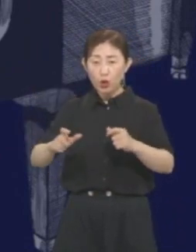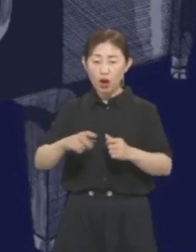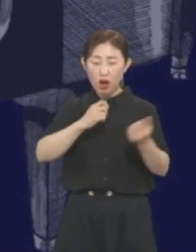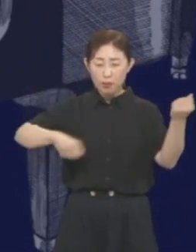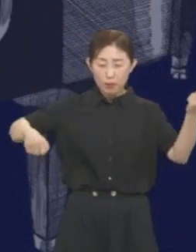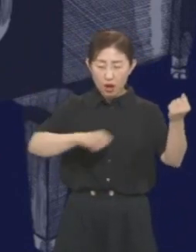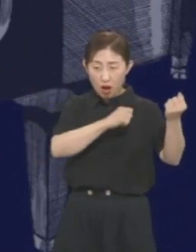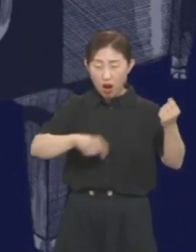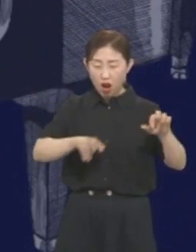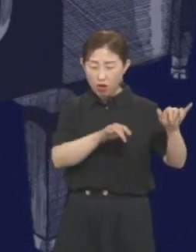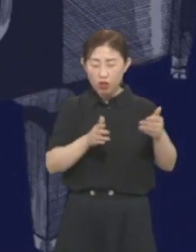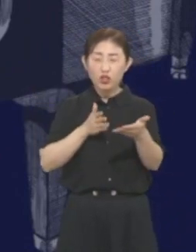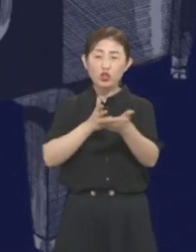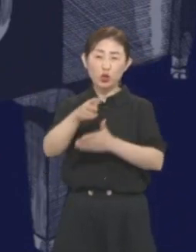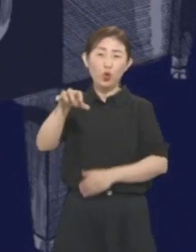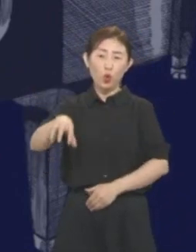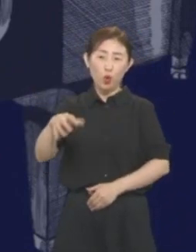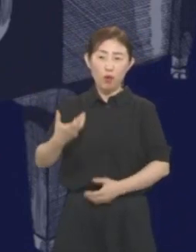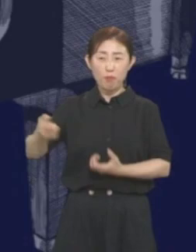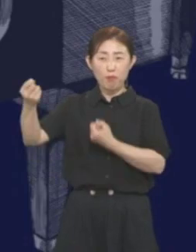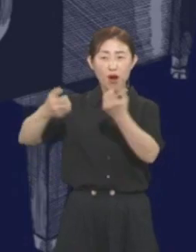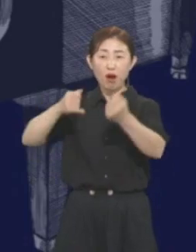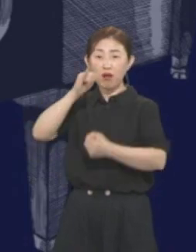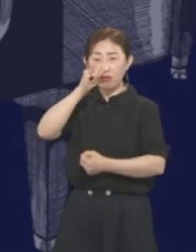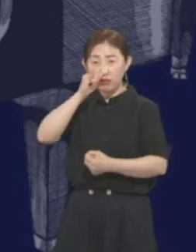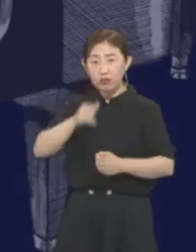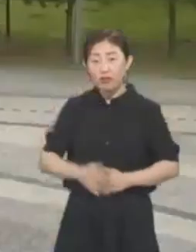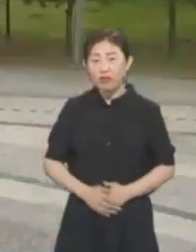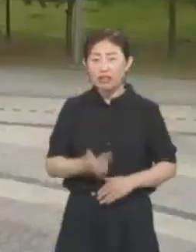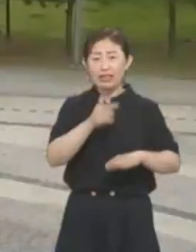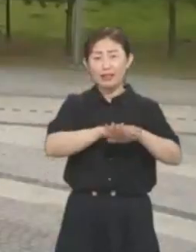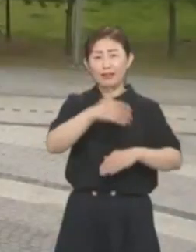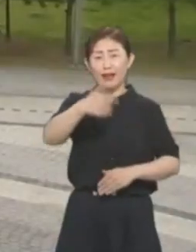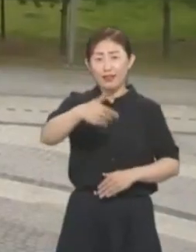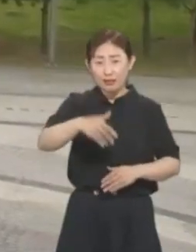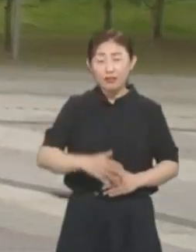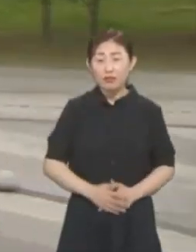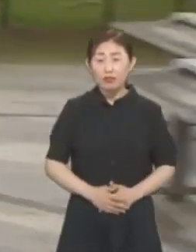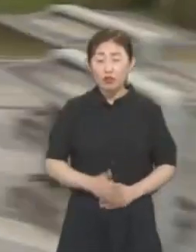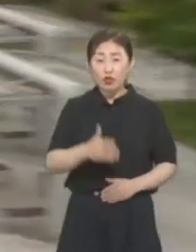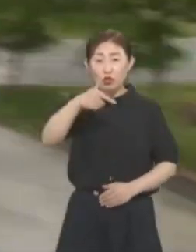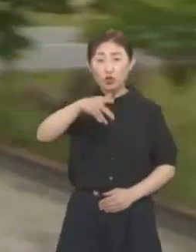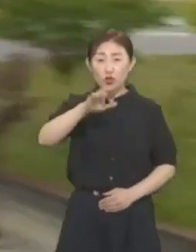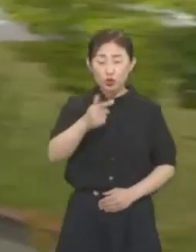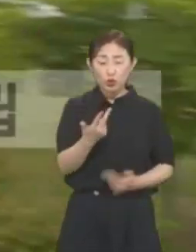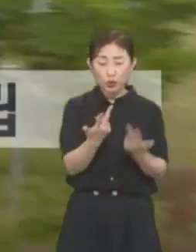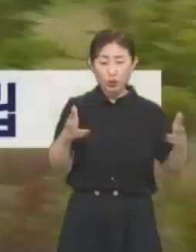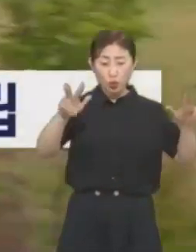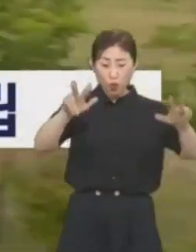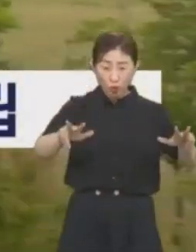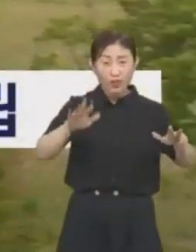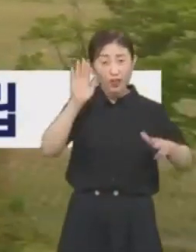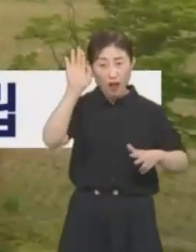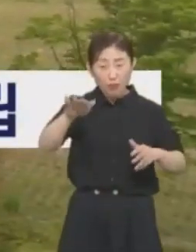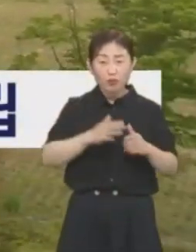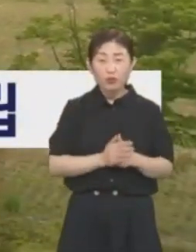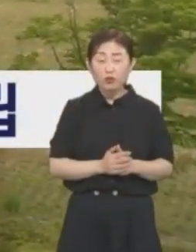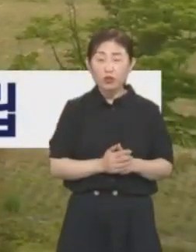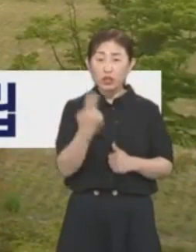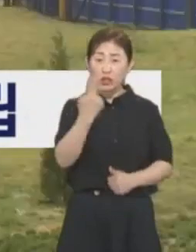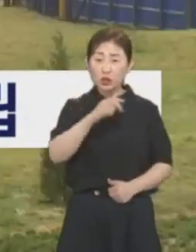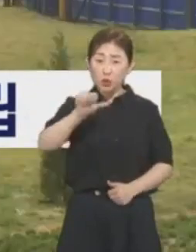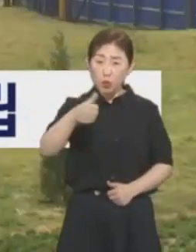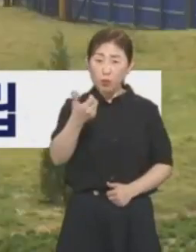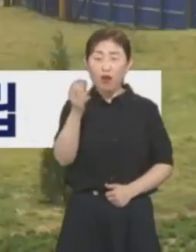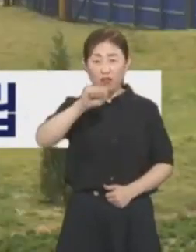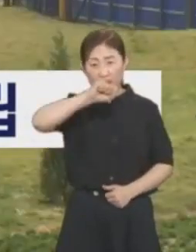위한 콘서트 홀 등 전용 공연장을 갖추고 있습니다. 대전시가 중구 중촌근린공원 일대 2,500억